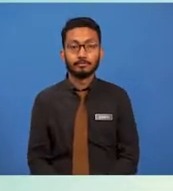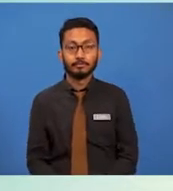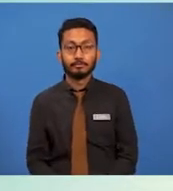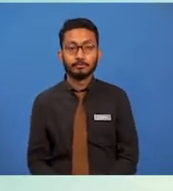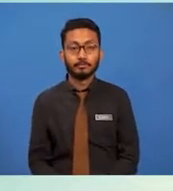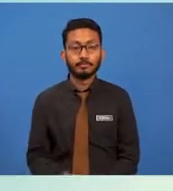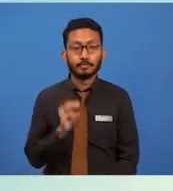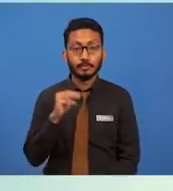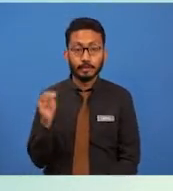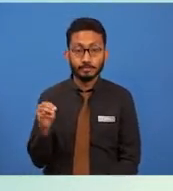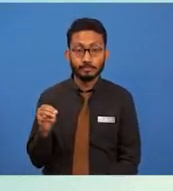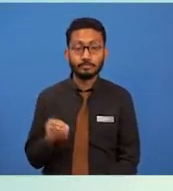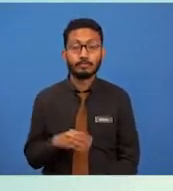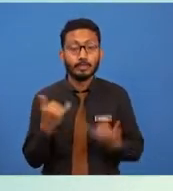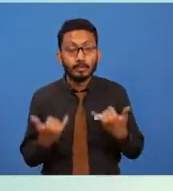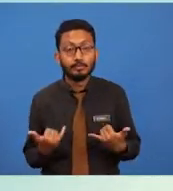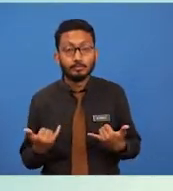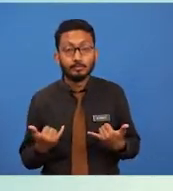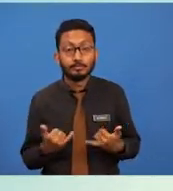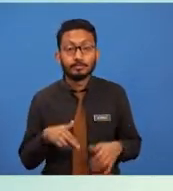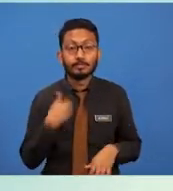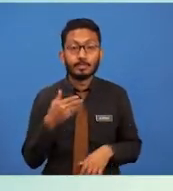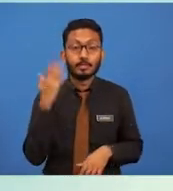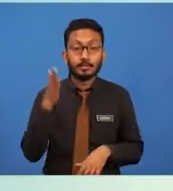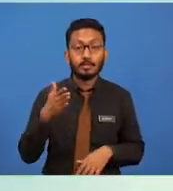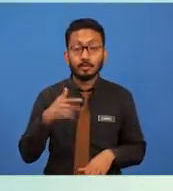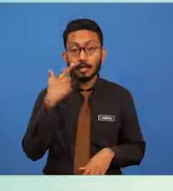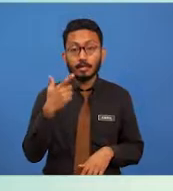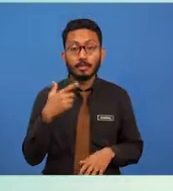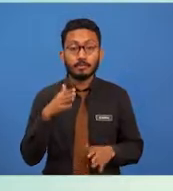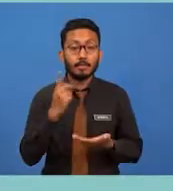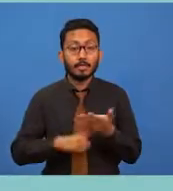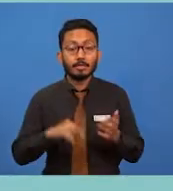Murid-murid sekalian, sekarang kita akan lihat apa itu base.